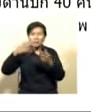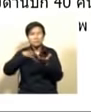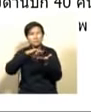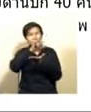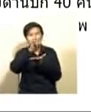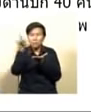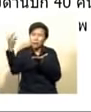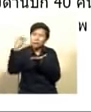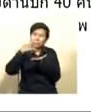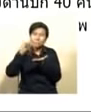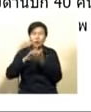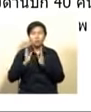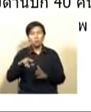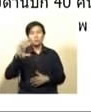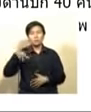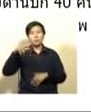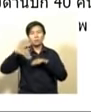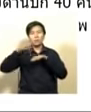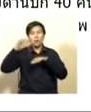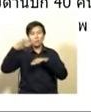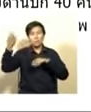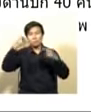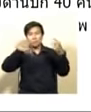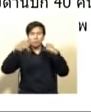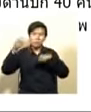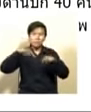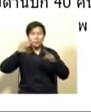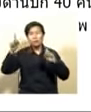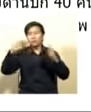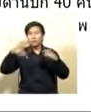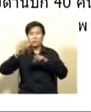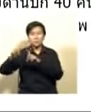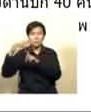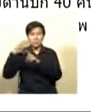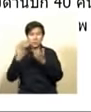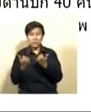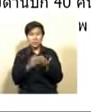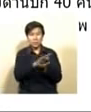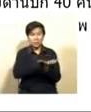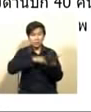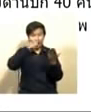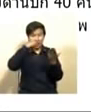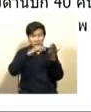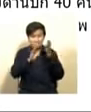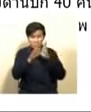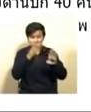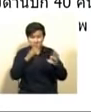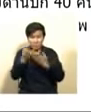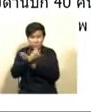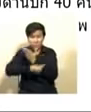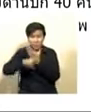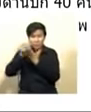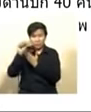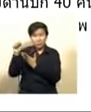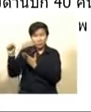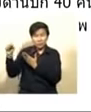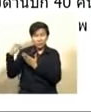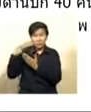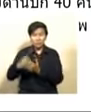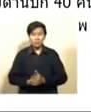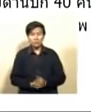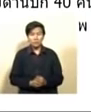ว่าของประเทศไทยนี้ก็จะเป็นสีเส้นสีแดงนะครับที่ค่อนข้างที่จะ